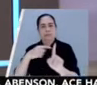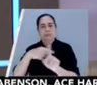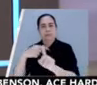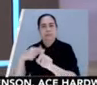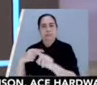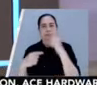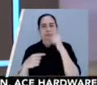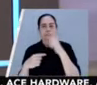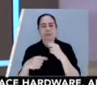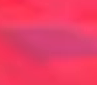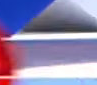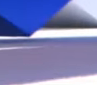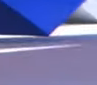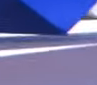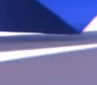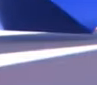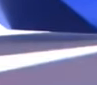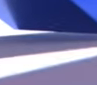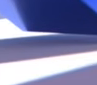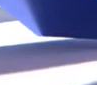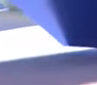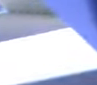nakatutok si Mar